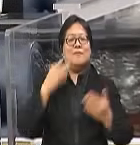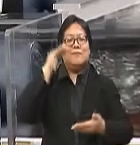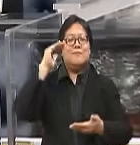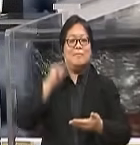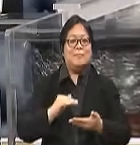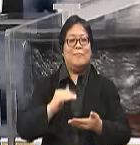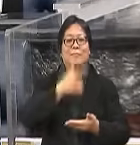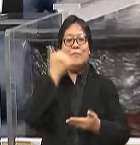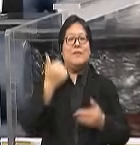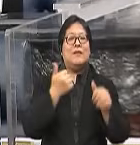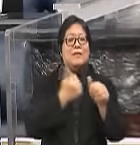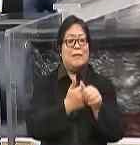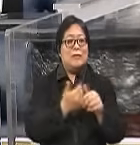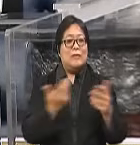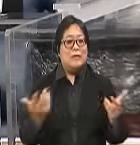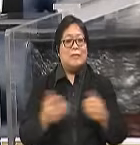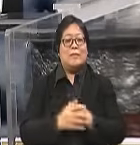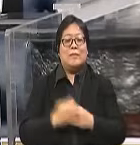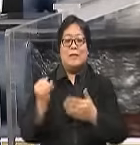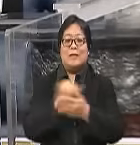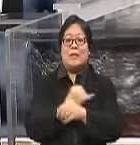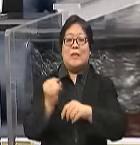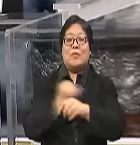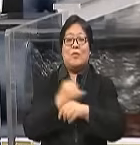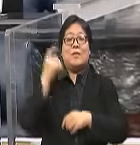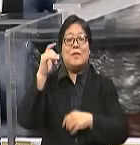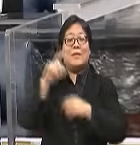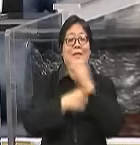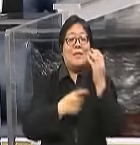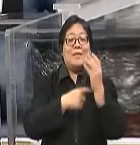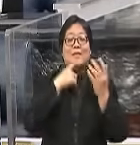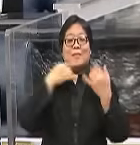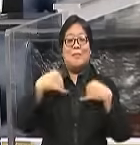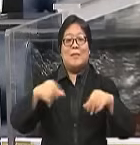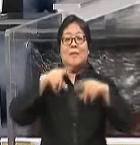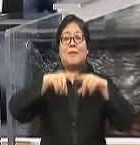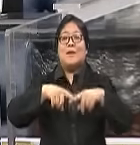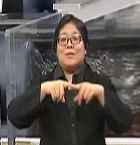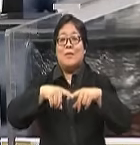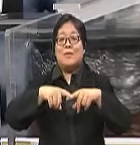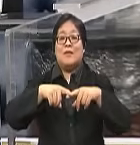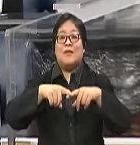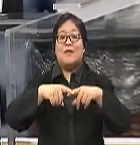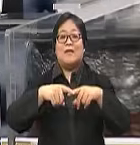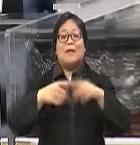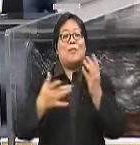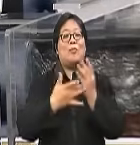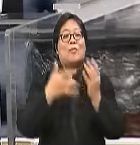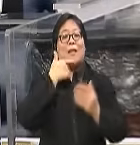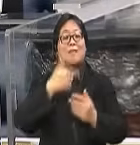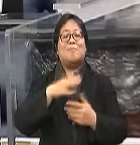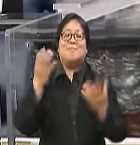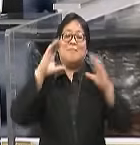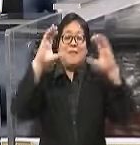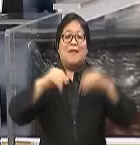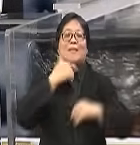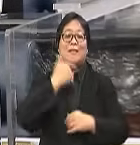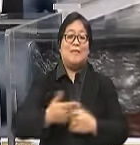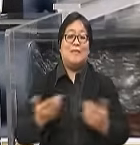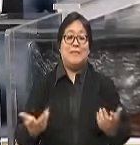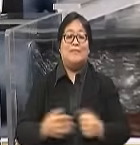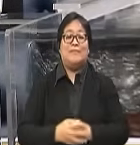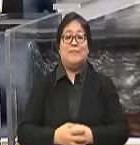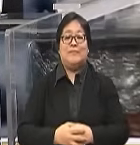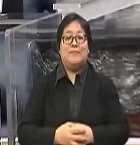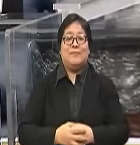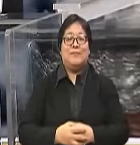menurun karena memandangkan bahwa industri get any masih bergantung kepada teknologi lamawato pencari lama untuk